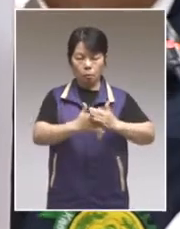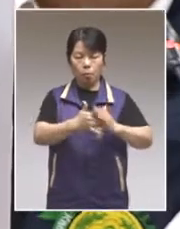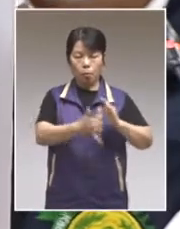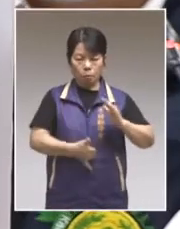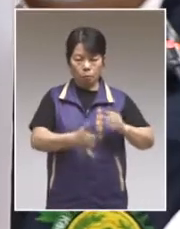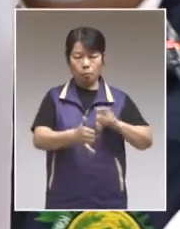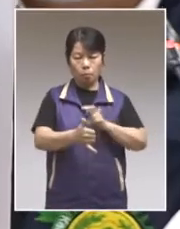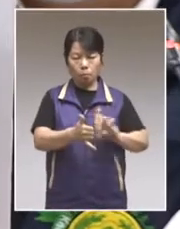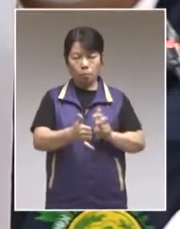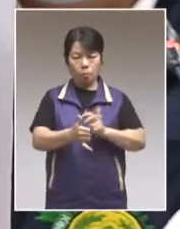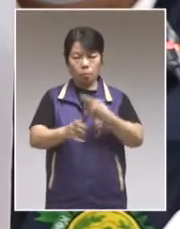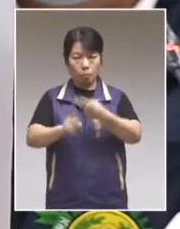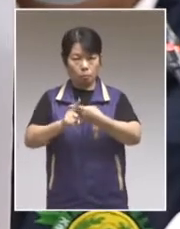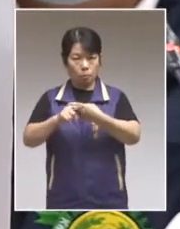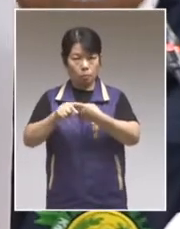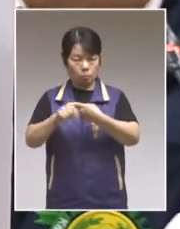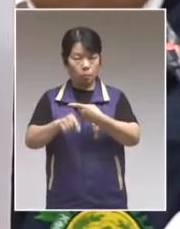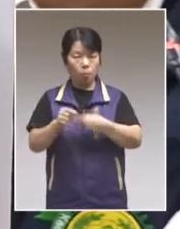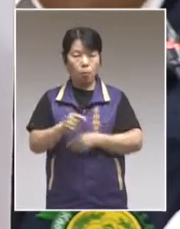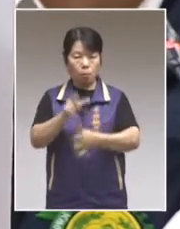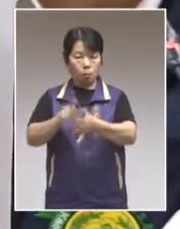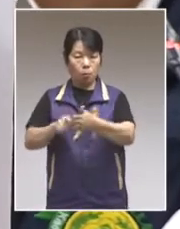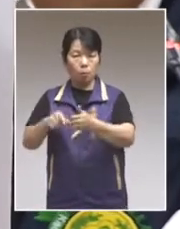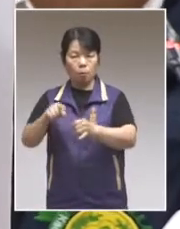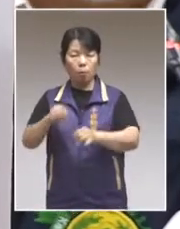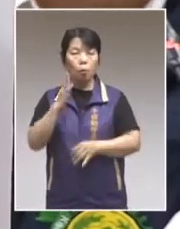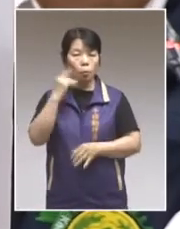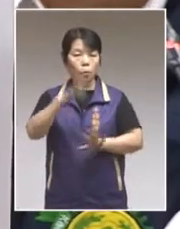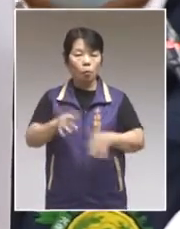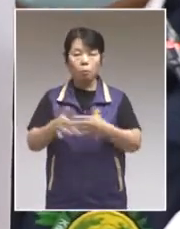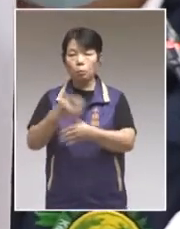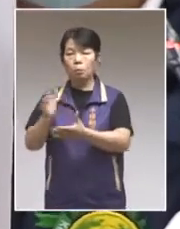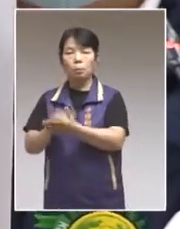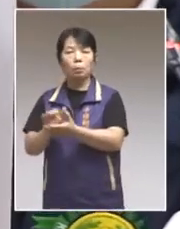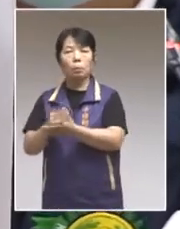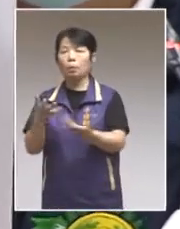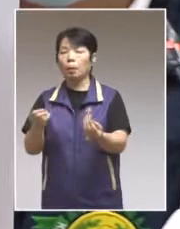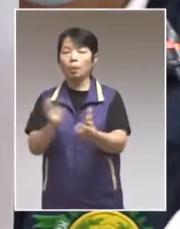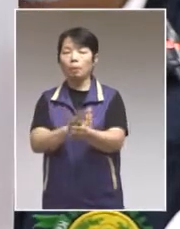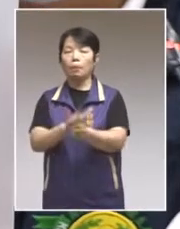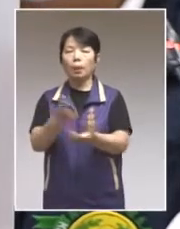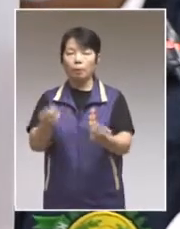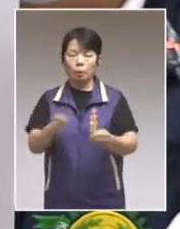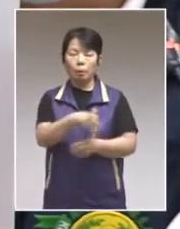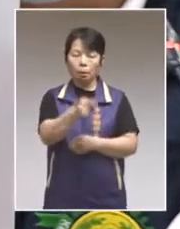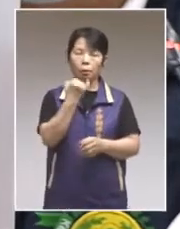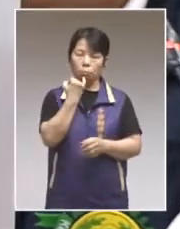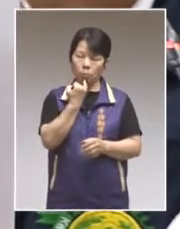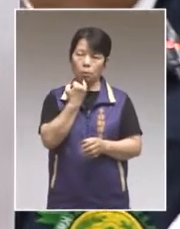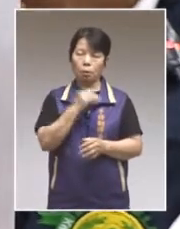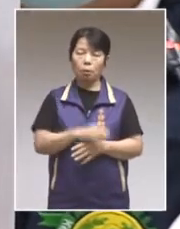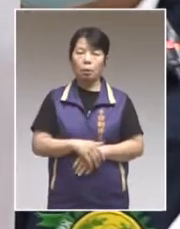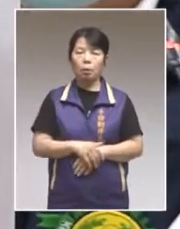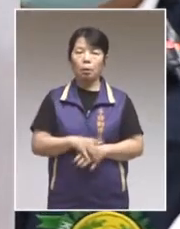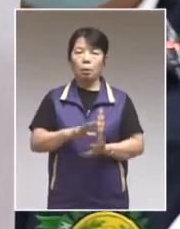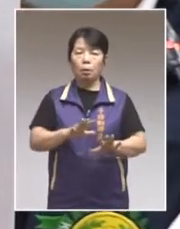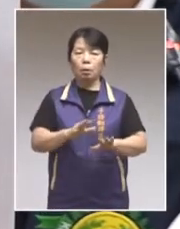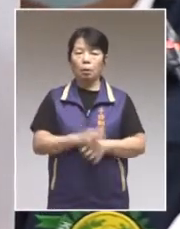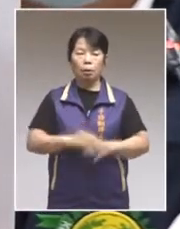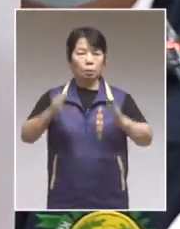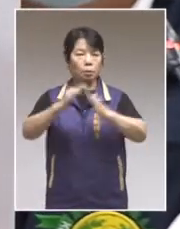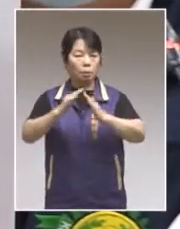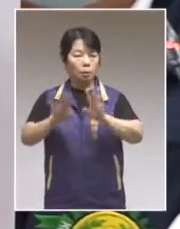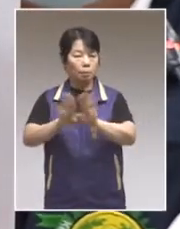个案的送药到府，如果他没有亲友协助的话，也可以做到这部分。那当然这个会放到家门口，